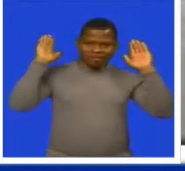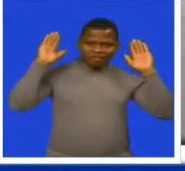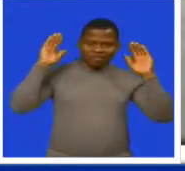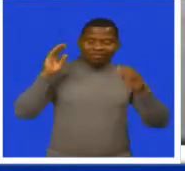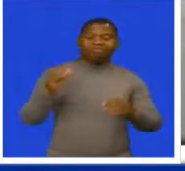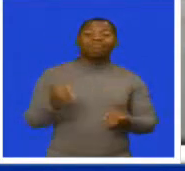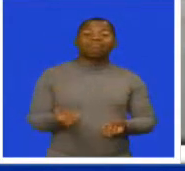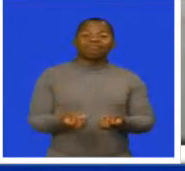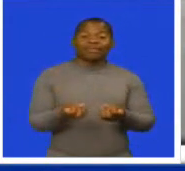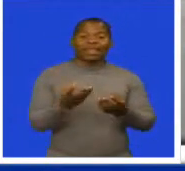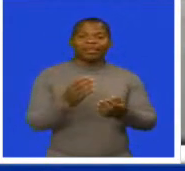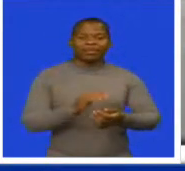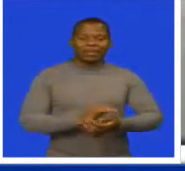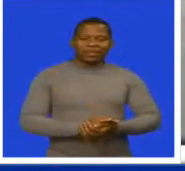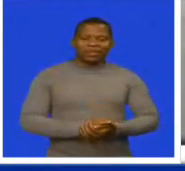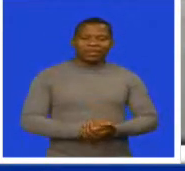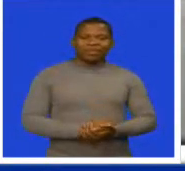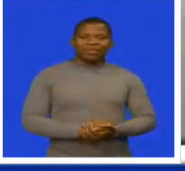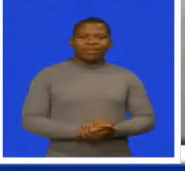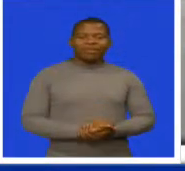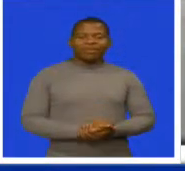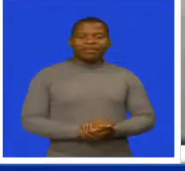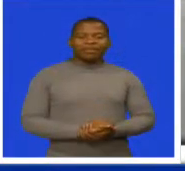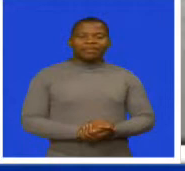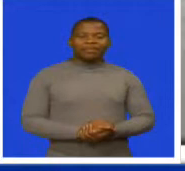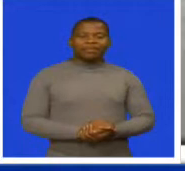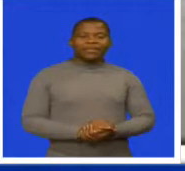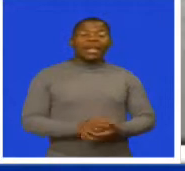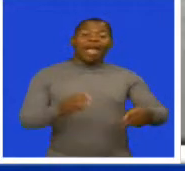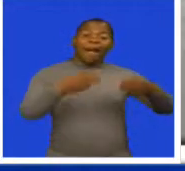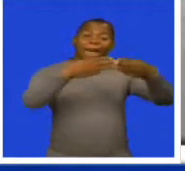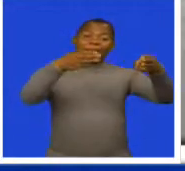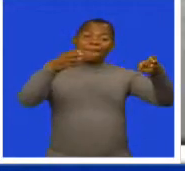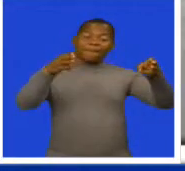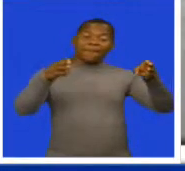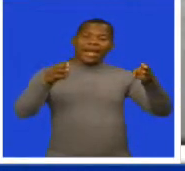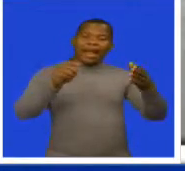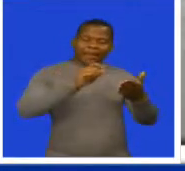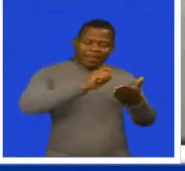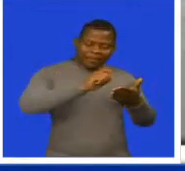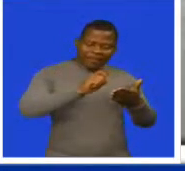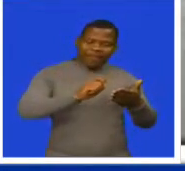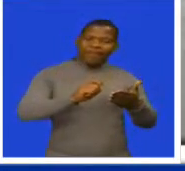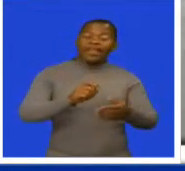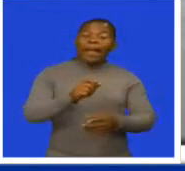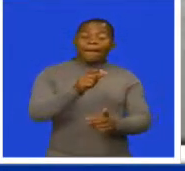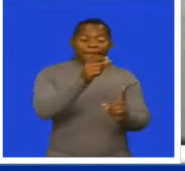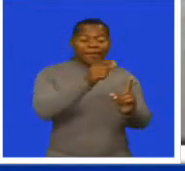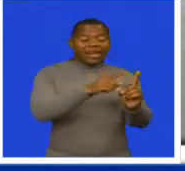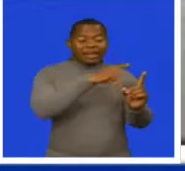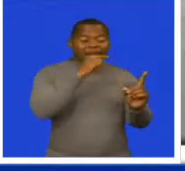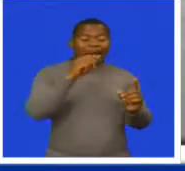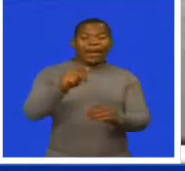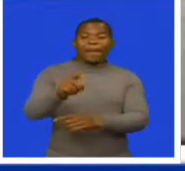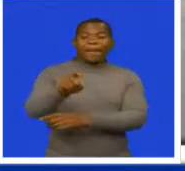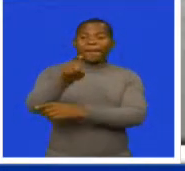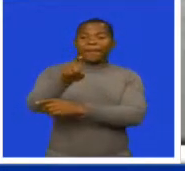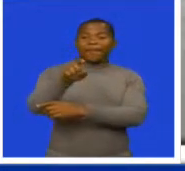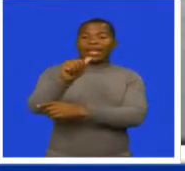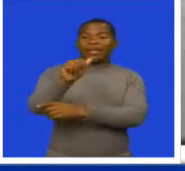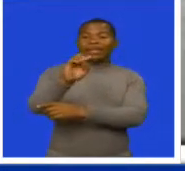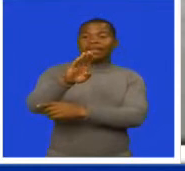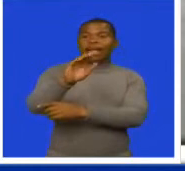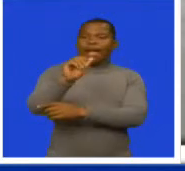sibuye kuyo lena ndzaba. Maphalane ePhalamende Benedict Xaba uthi bafuna ukuthi iPhalamende yalapha eVeni ihambe embili emhlabeni